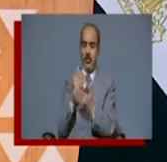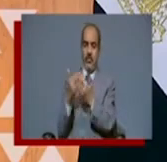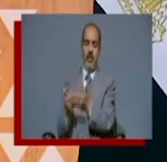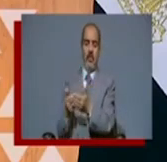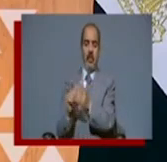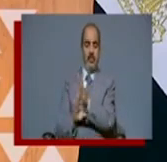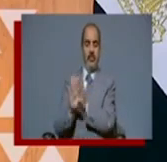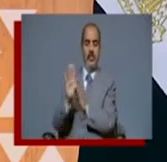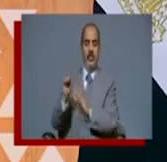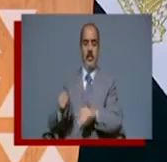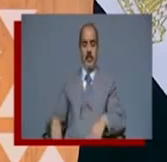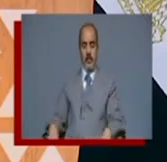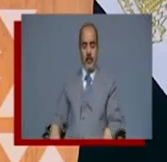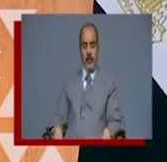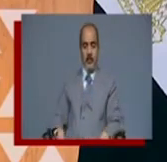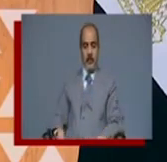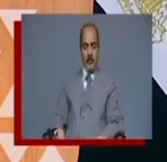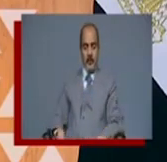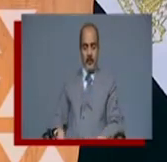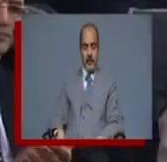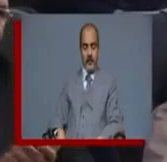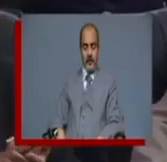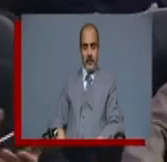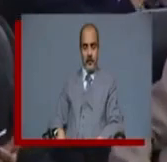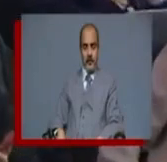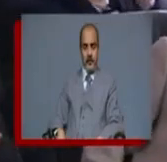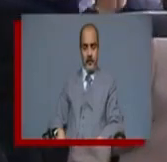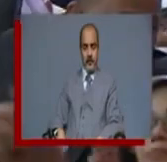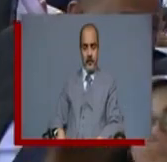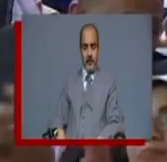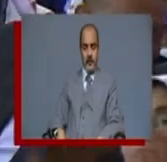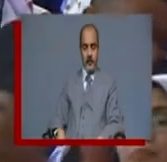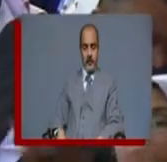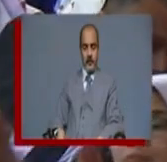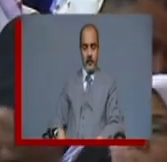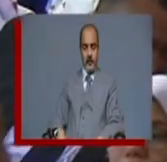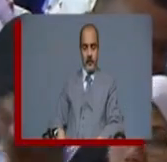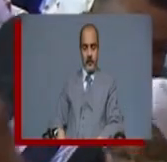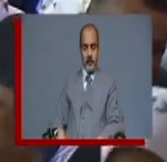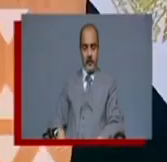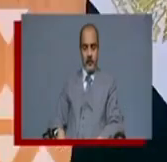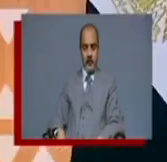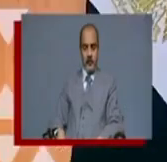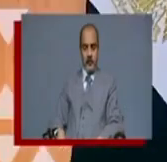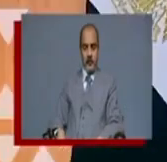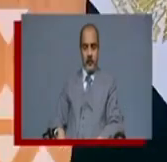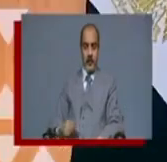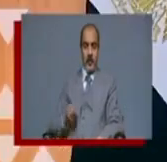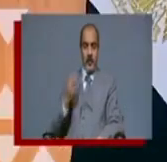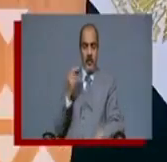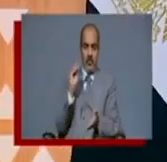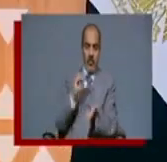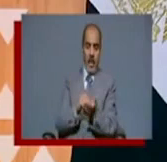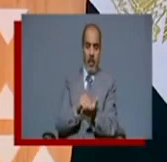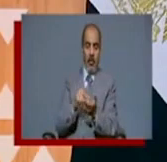كتير محتاجين ان احنا نغير فكره اول حاجه طب ناخد بعد اذنك من الخطاب اللي هو في خامه الرئيس